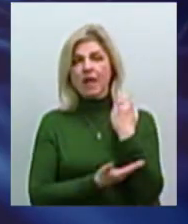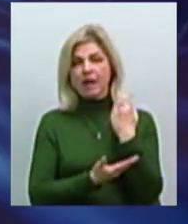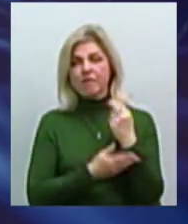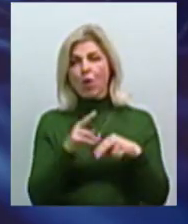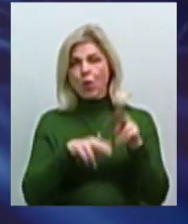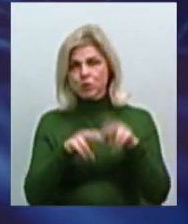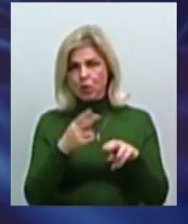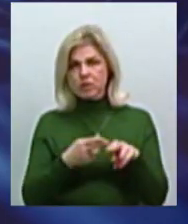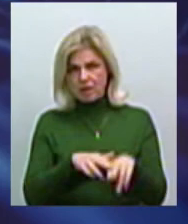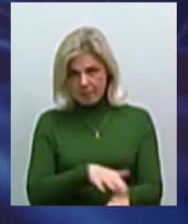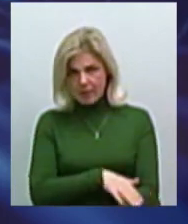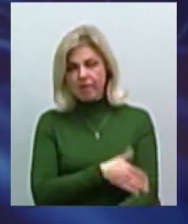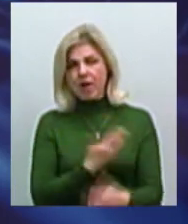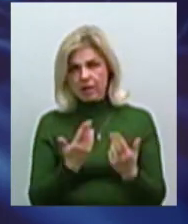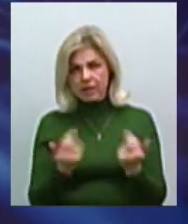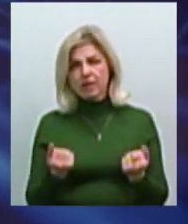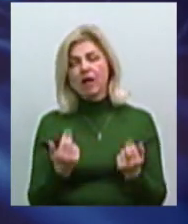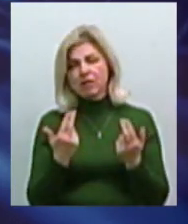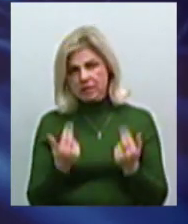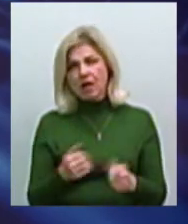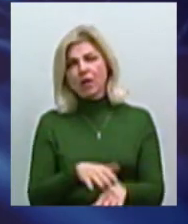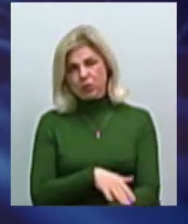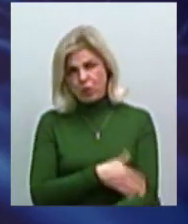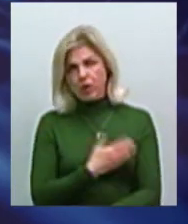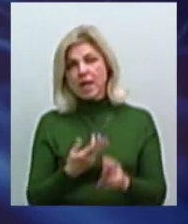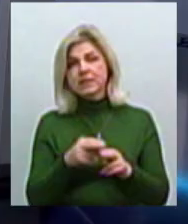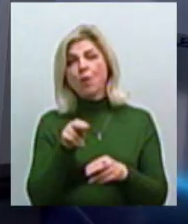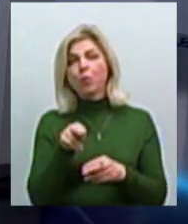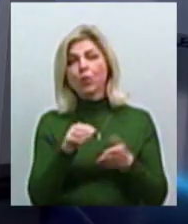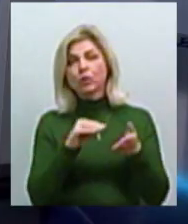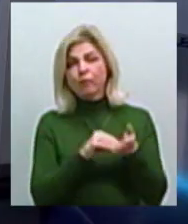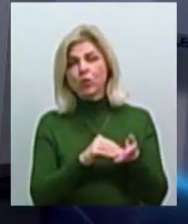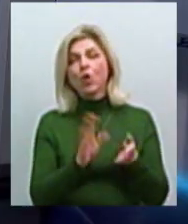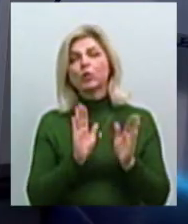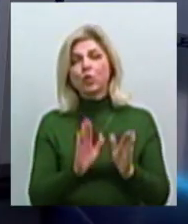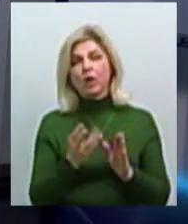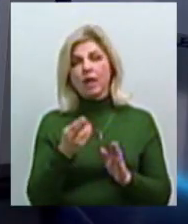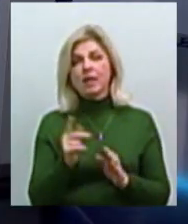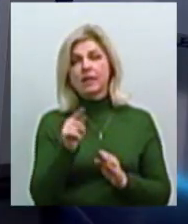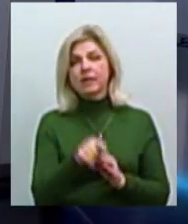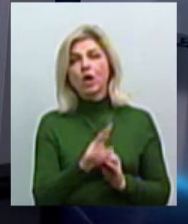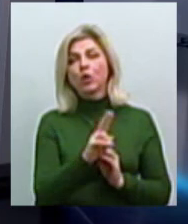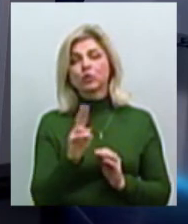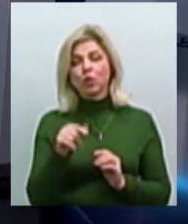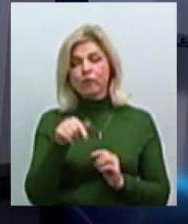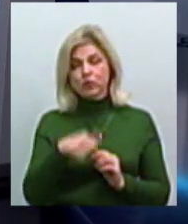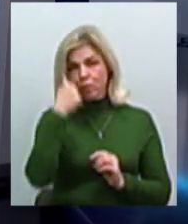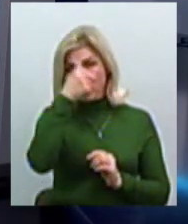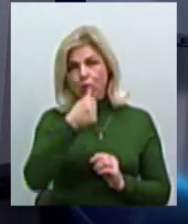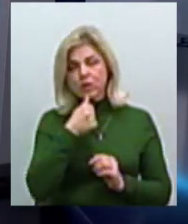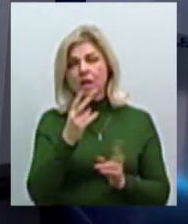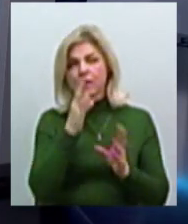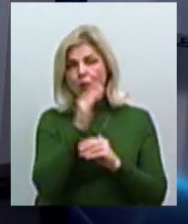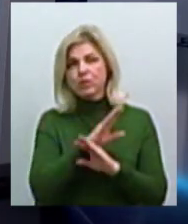тривалий процес? Це процес тривалий, але цей пункт включено тільки для тих, хто в цьому році ще не